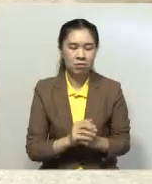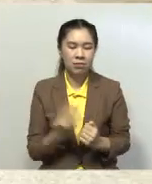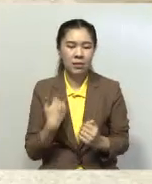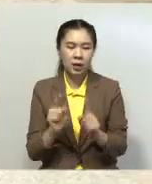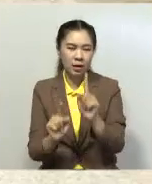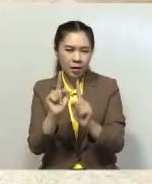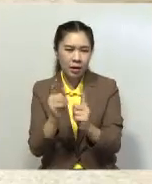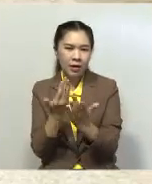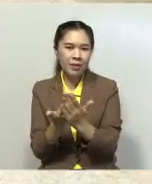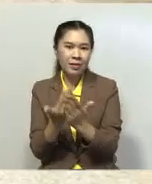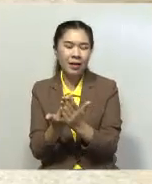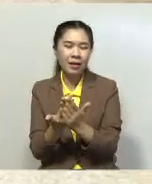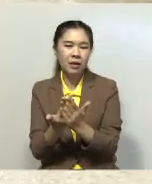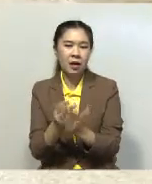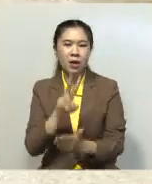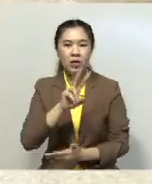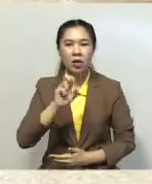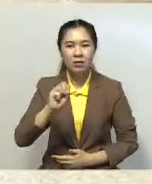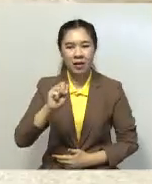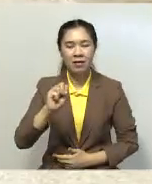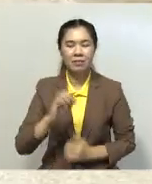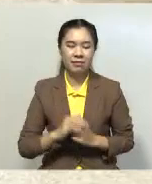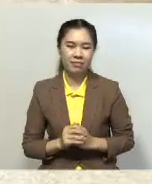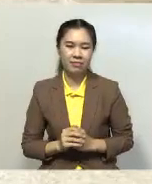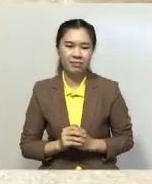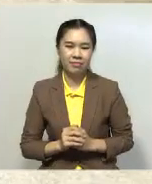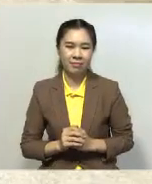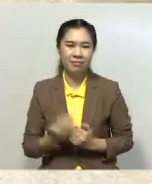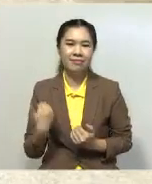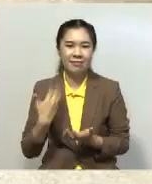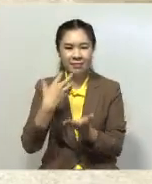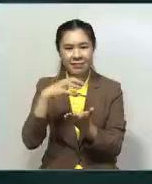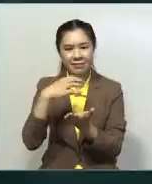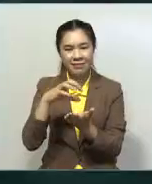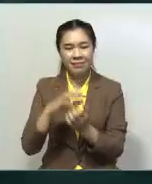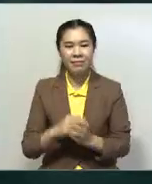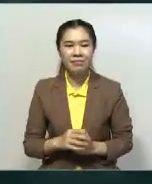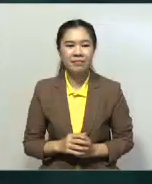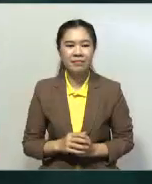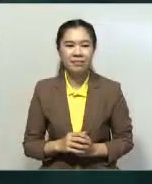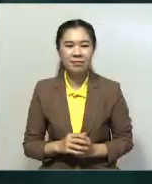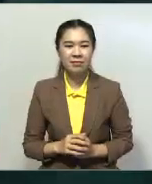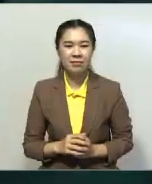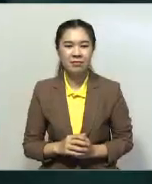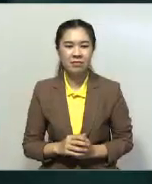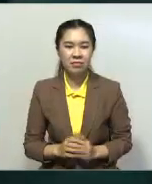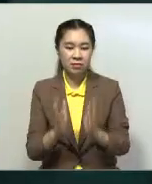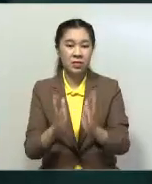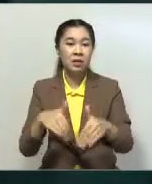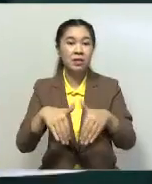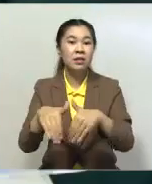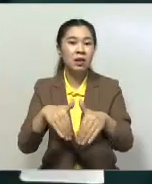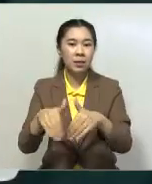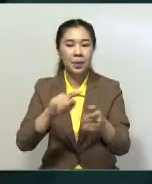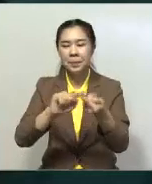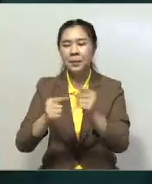ต้นนะคะก็เสียหายไปประมาณกว่า 200,000 บาทค่ะเดี๋ยวเราไปฟังเสียงของชาวบ้านกันค่ะ เดี๋ยวนี้มีชาวบ้านก็มาบอก